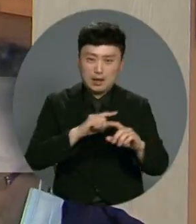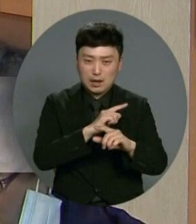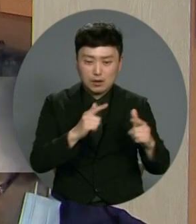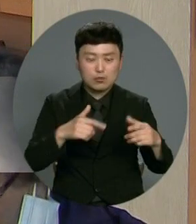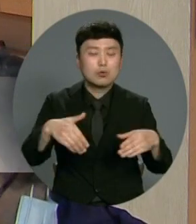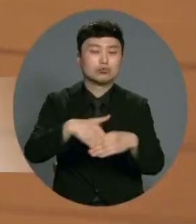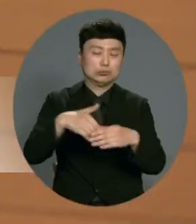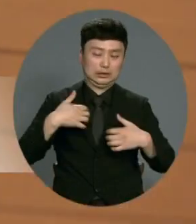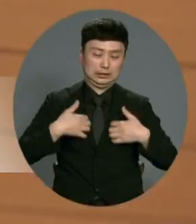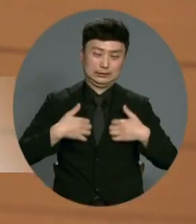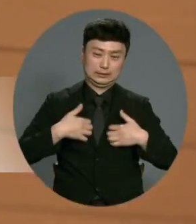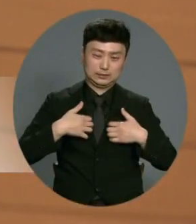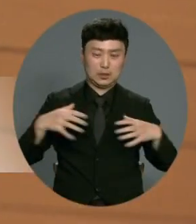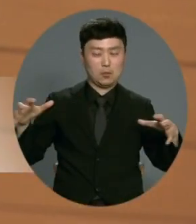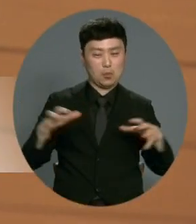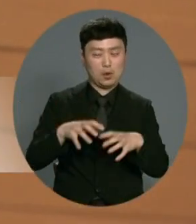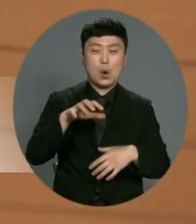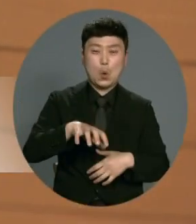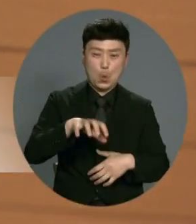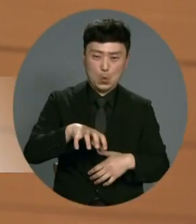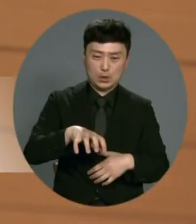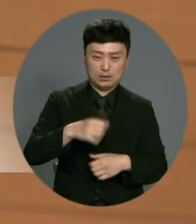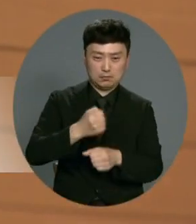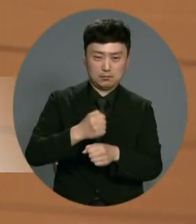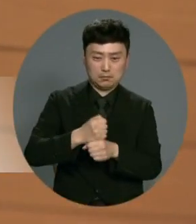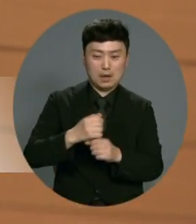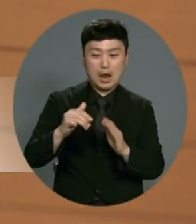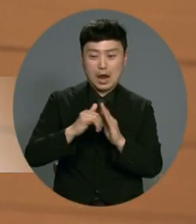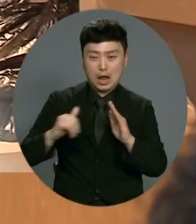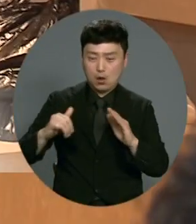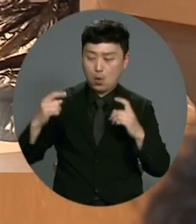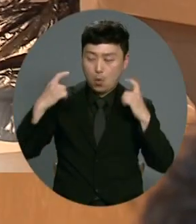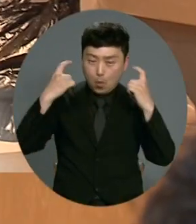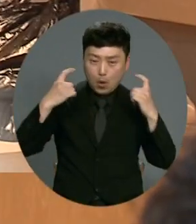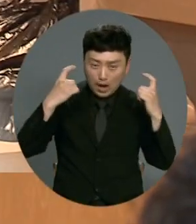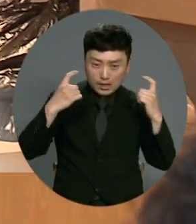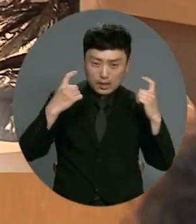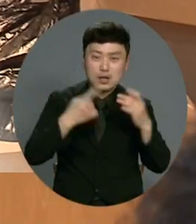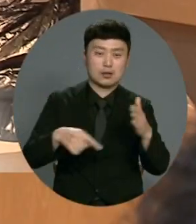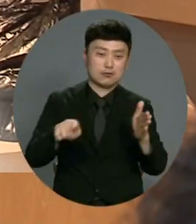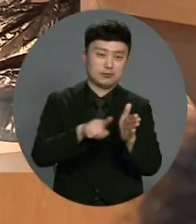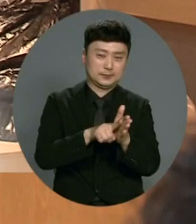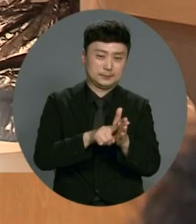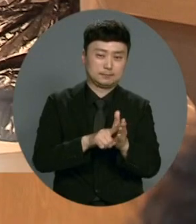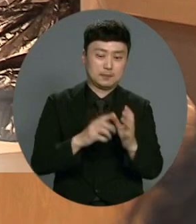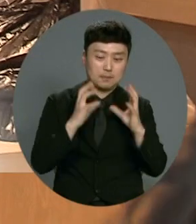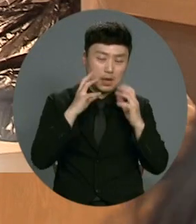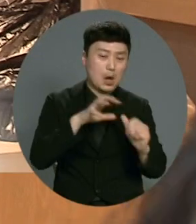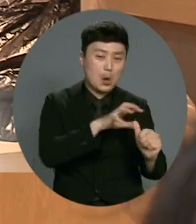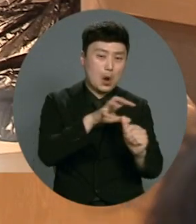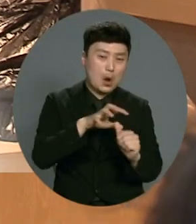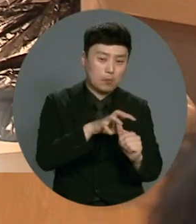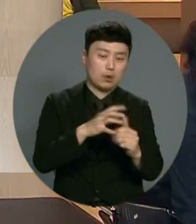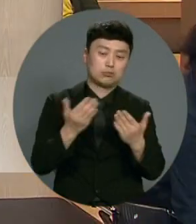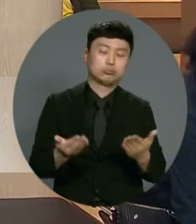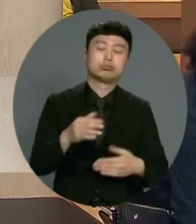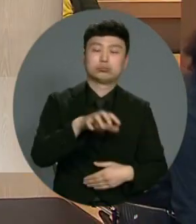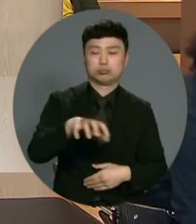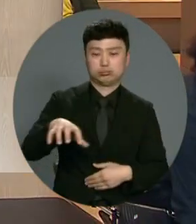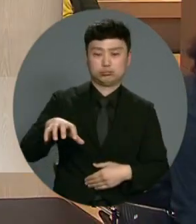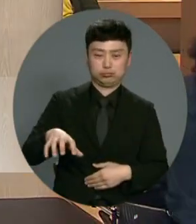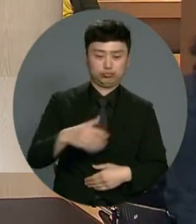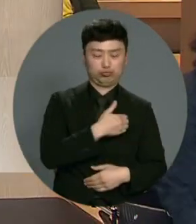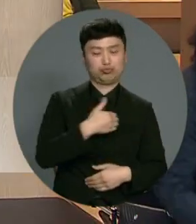문화를 즐길 수 있는 복합 공간이 될 수 있도록 가족 단위 고객과 관광객을 위한 유아 돌봄 공간과 쉼터 마련 등